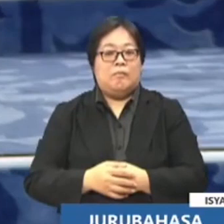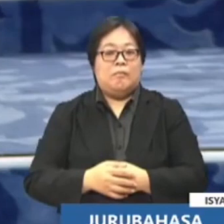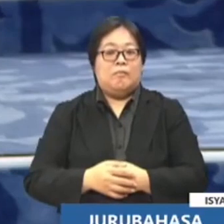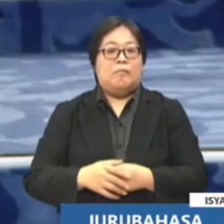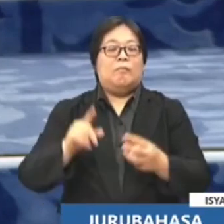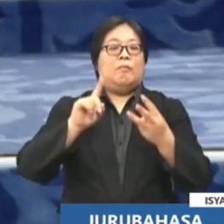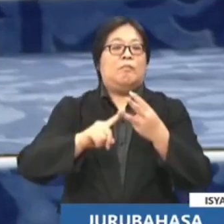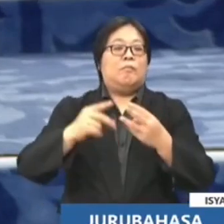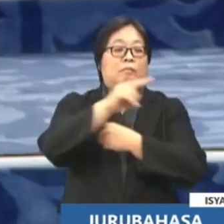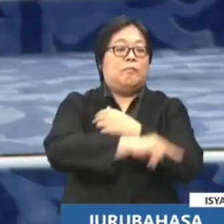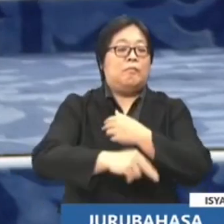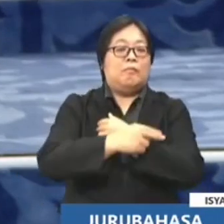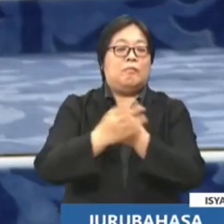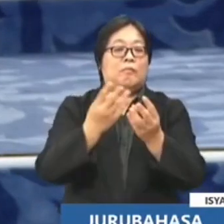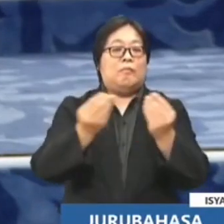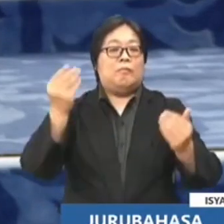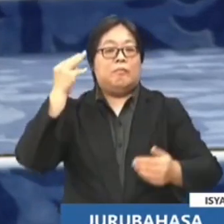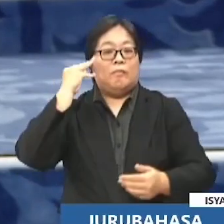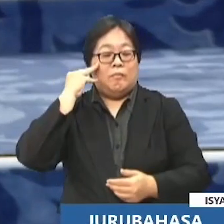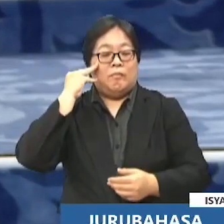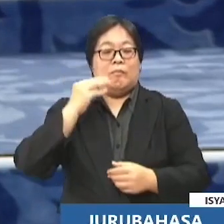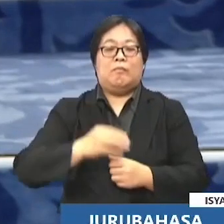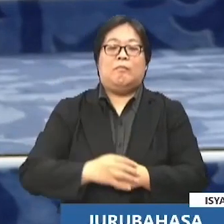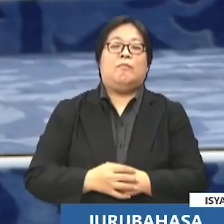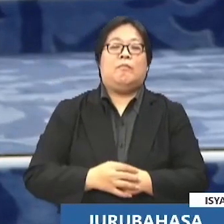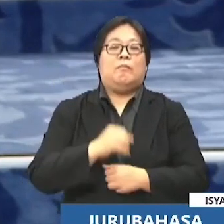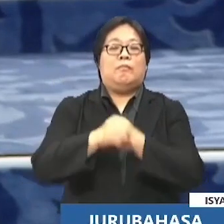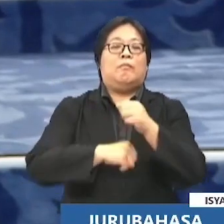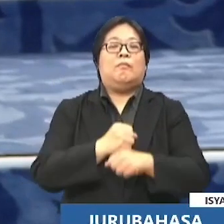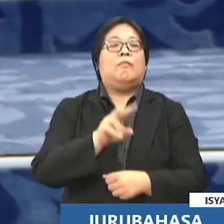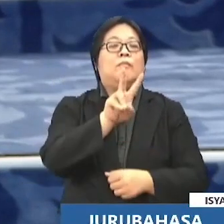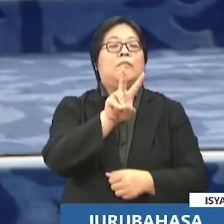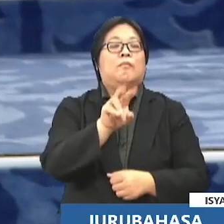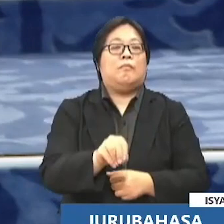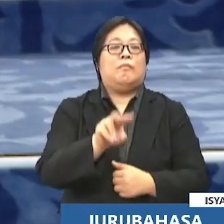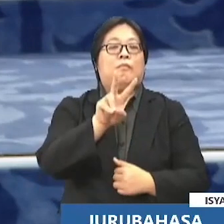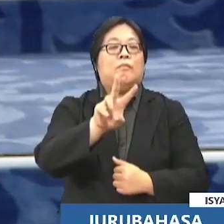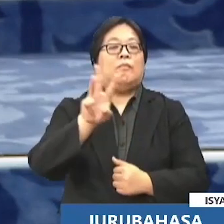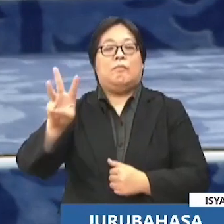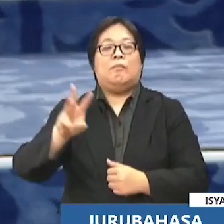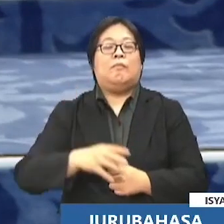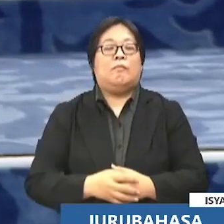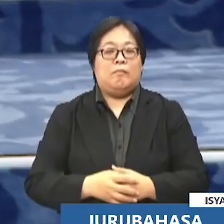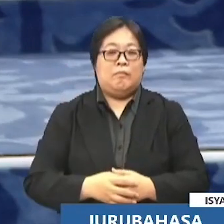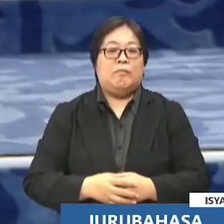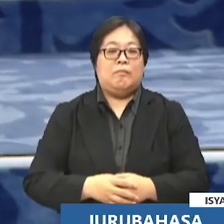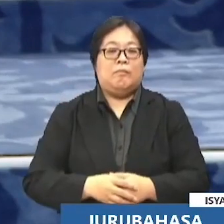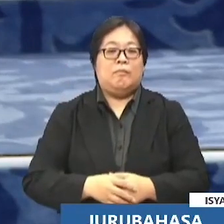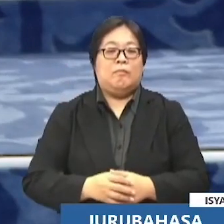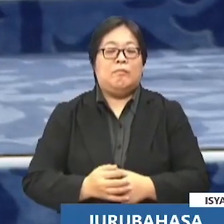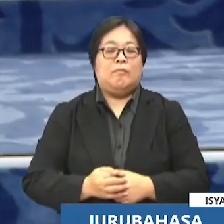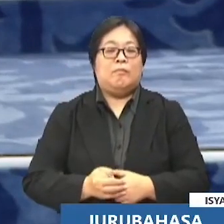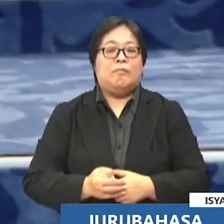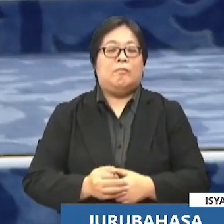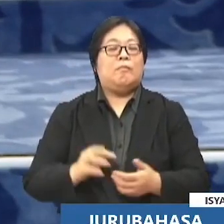Hai manakala negeri-negeri Tanah Melayu pada tahun 2002 puluh enam Hai